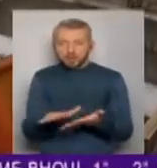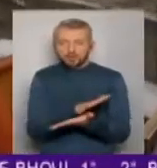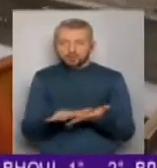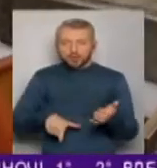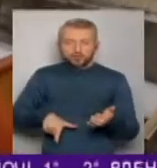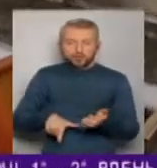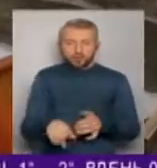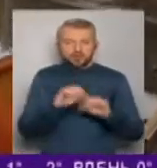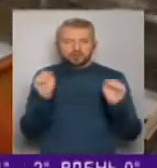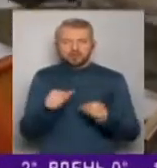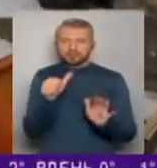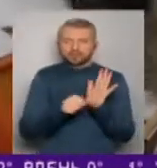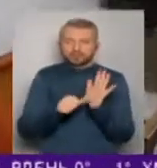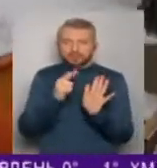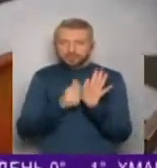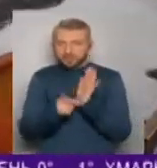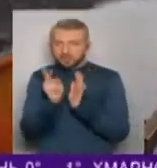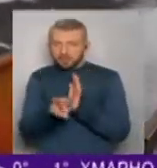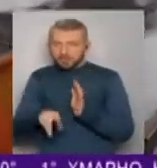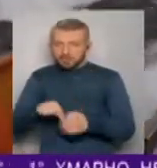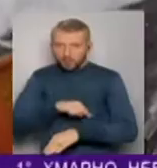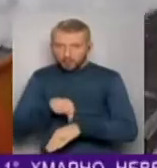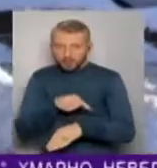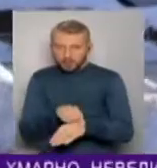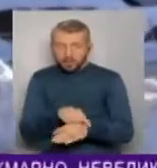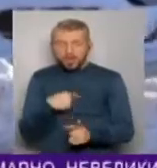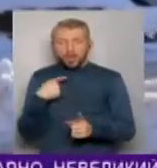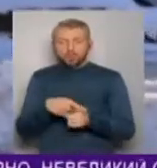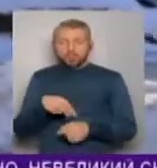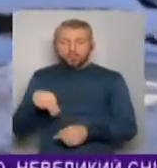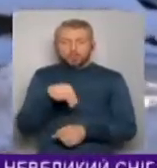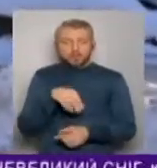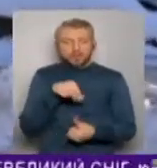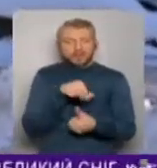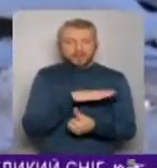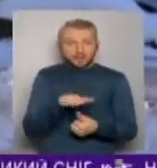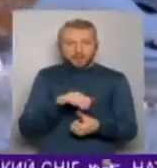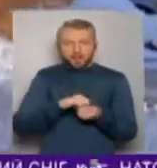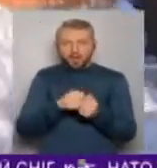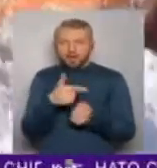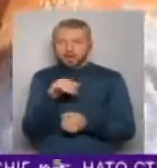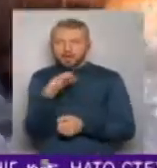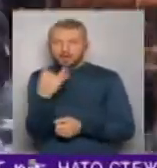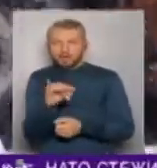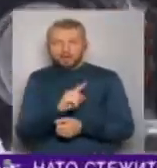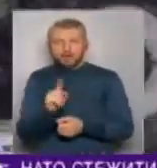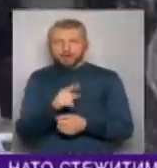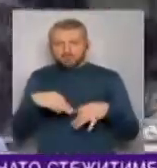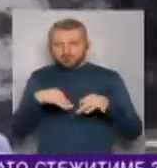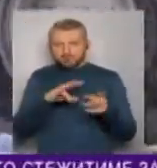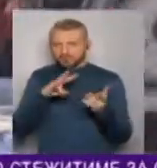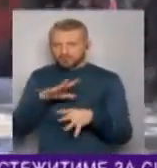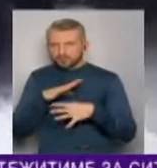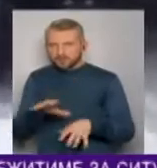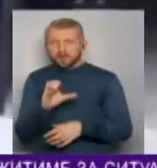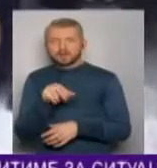на швидкості 60-70 км на годину. А крім того, посипають не сіллю, а гравієм, щоб не зашкодило автомобілям. В Саппоро,